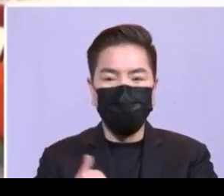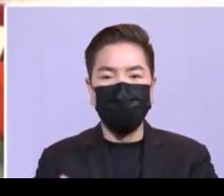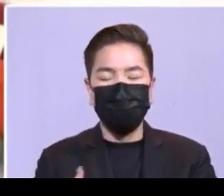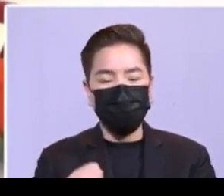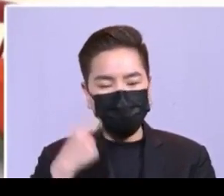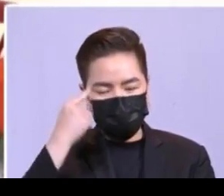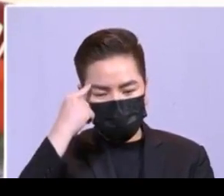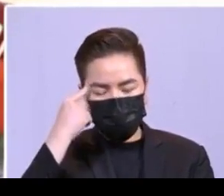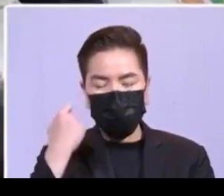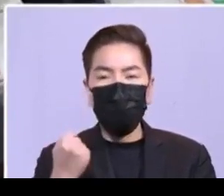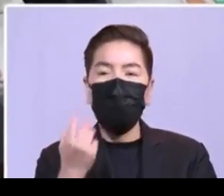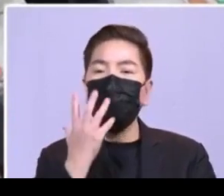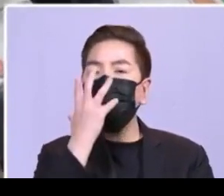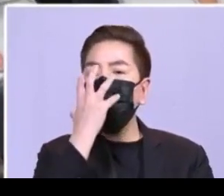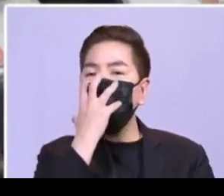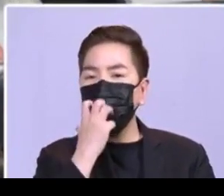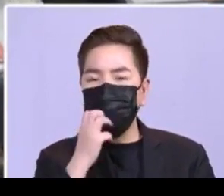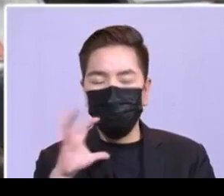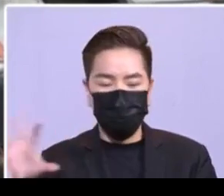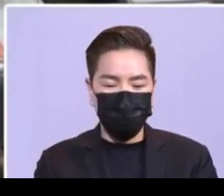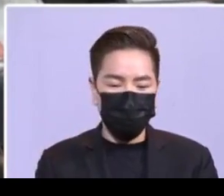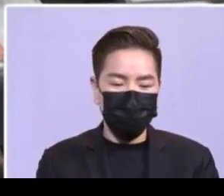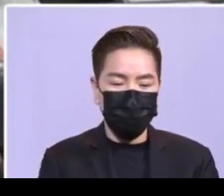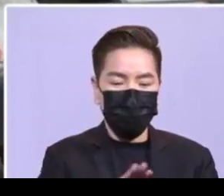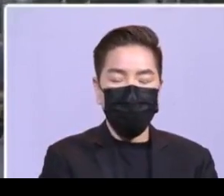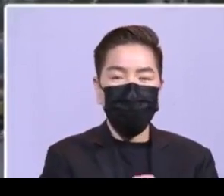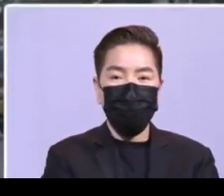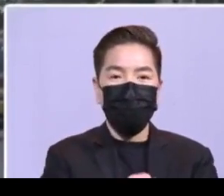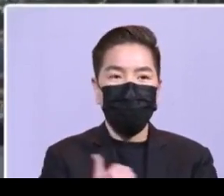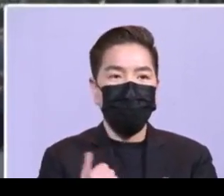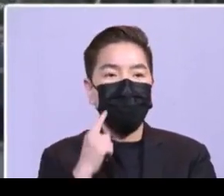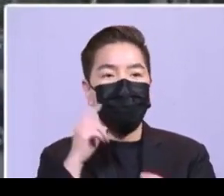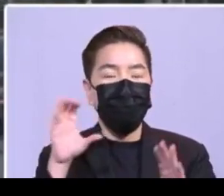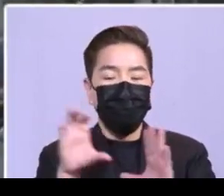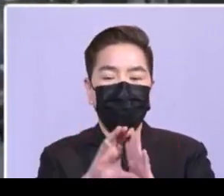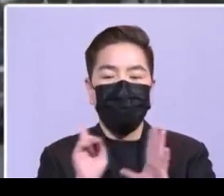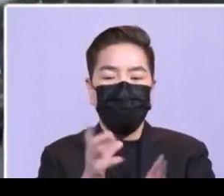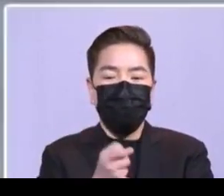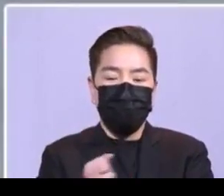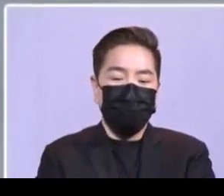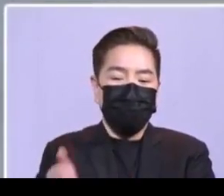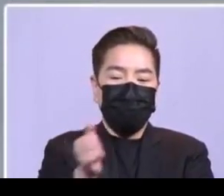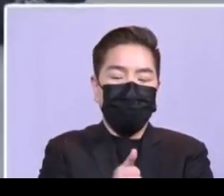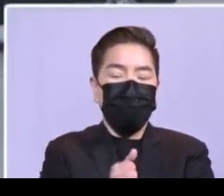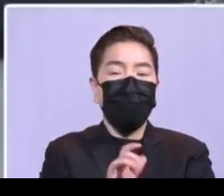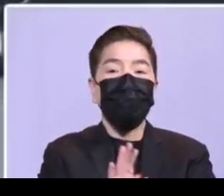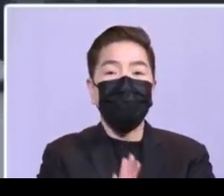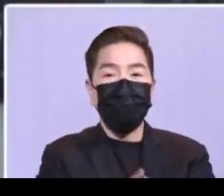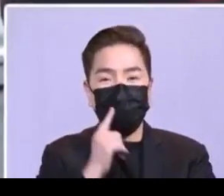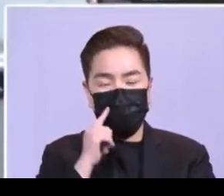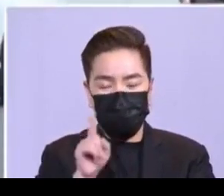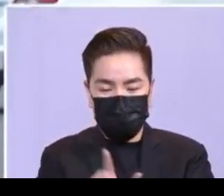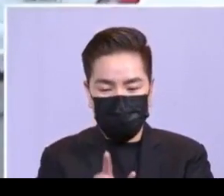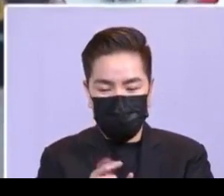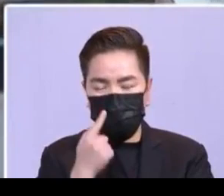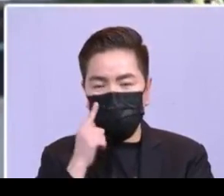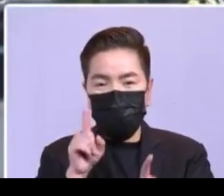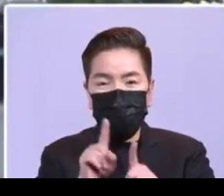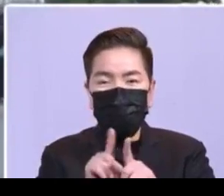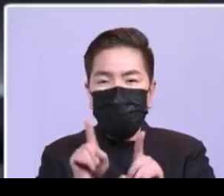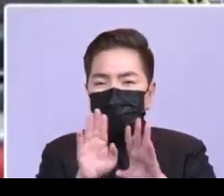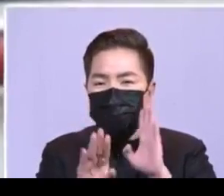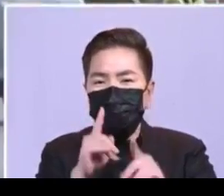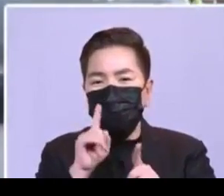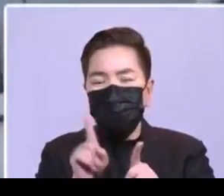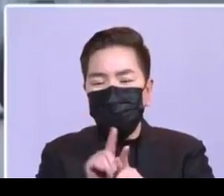ยนี่ฮะนำรถเก่ามาทำเนี่ยฮะเป็นหุ่นแล้วก็เอาหุ่นเนี่ยมาวางไว้นะฮะเปรียบเสมือนว่าถ้า